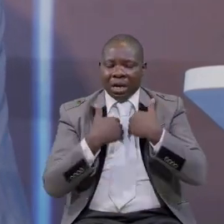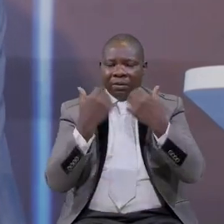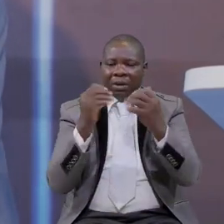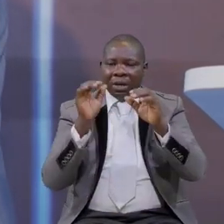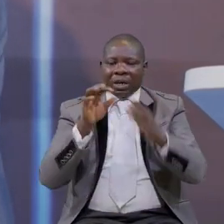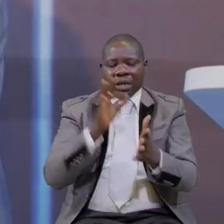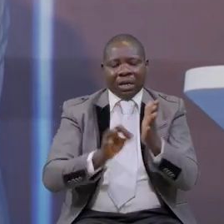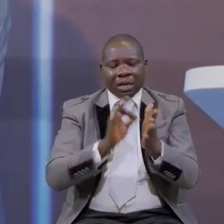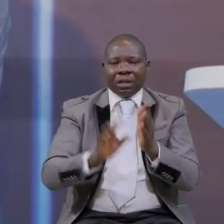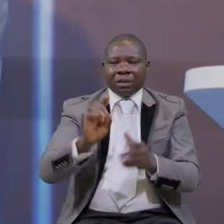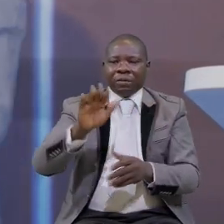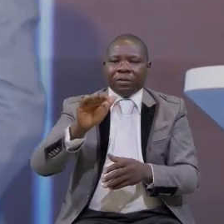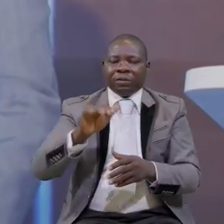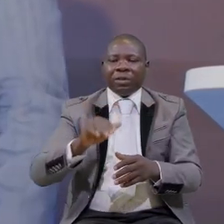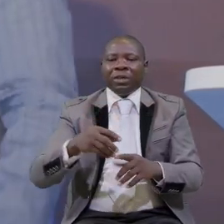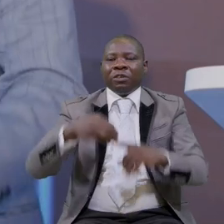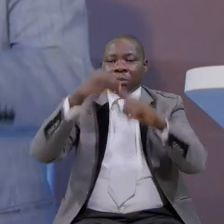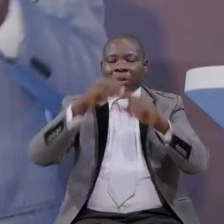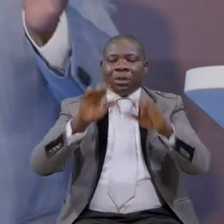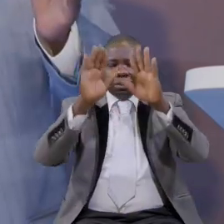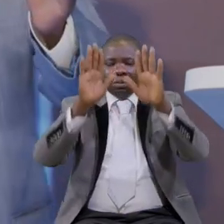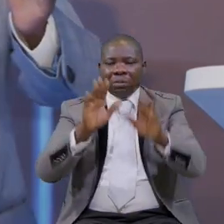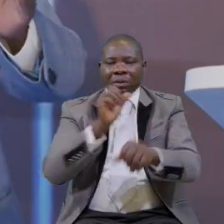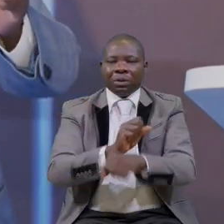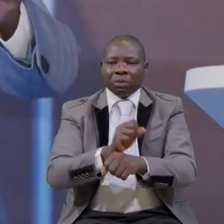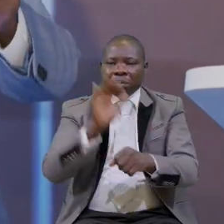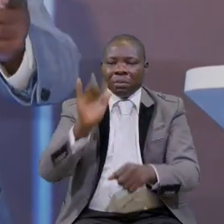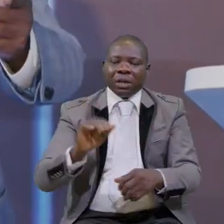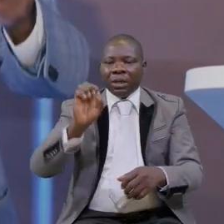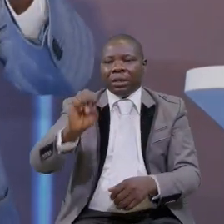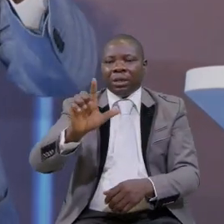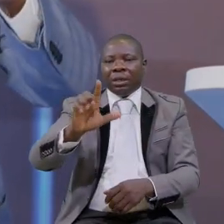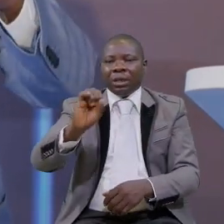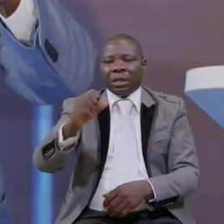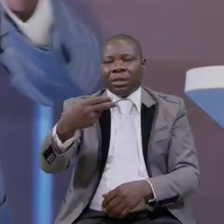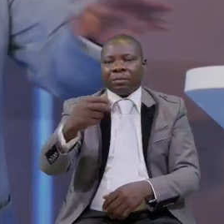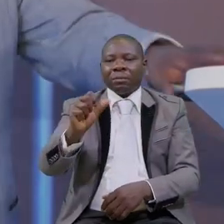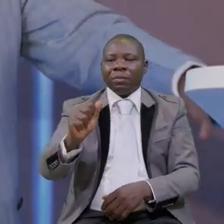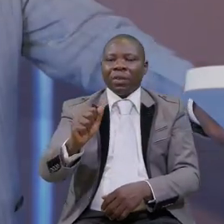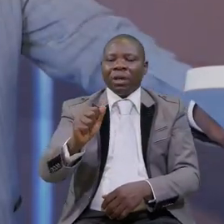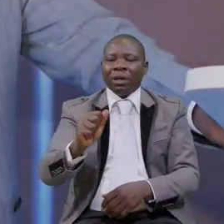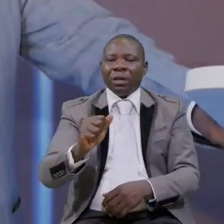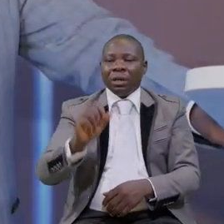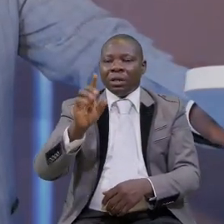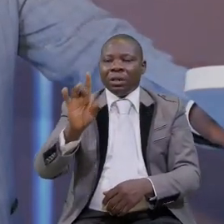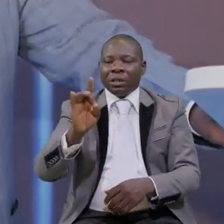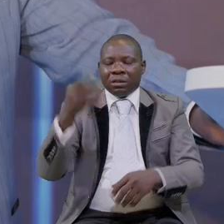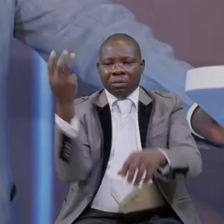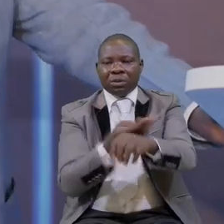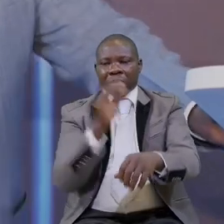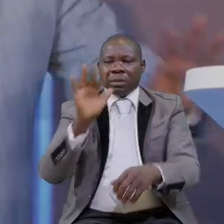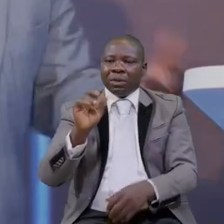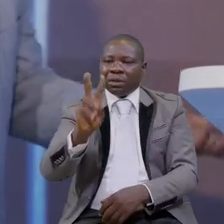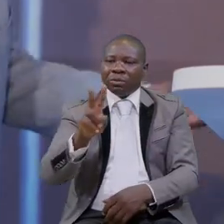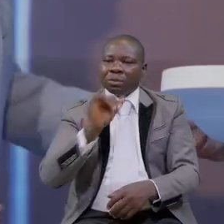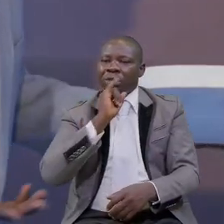15 miracles spectaculaires. Pas Élisée. 8 fois 2, ça fait combien?